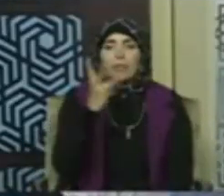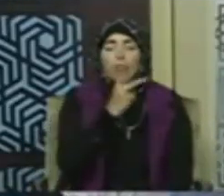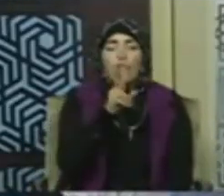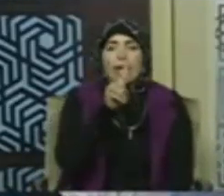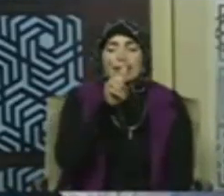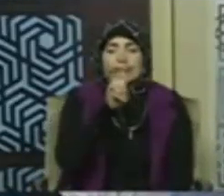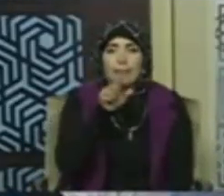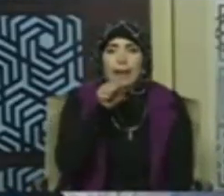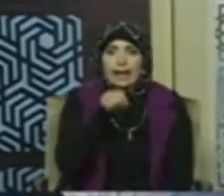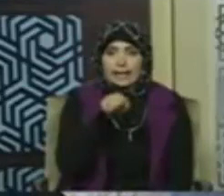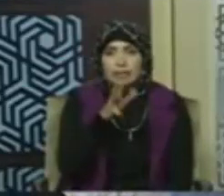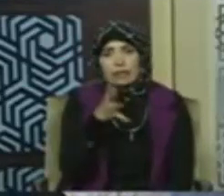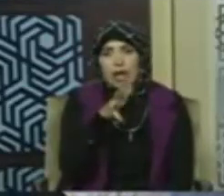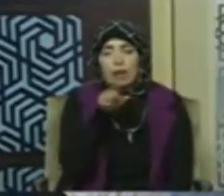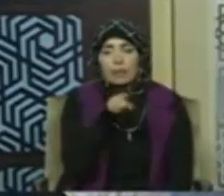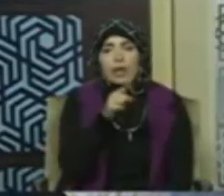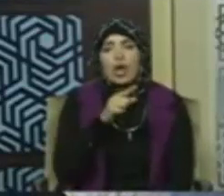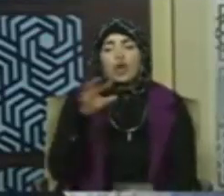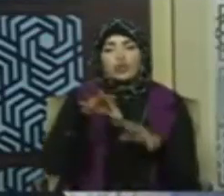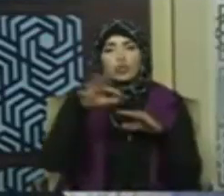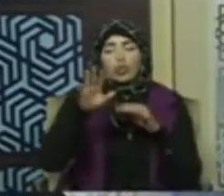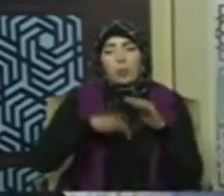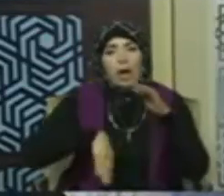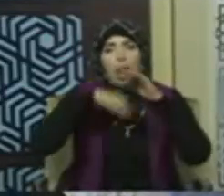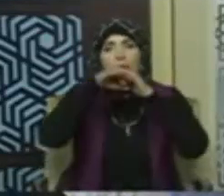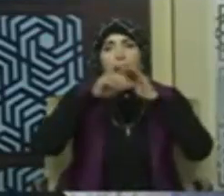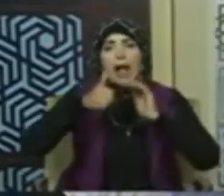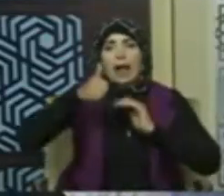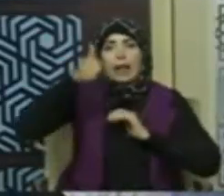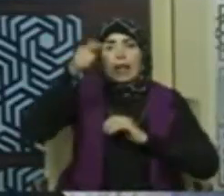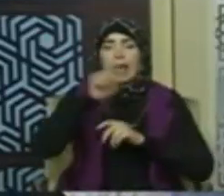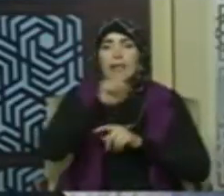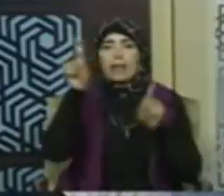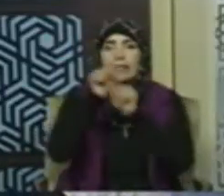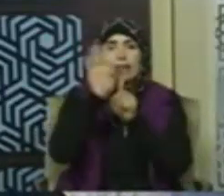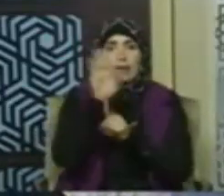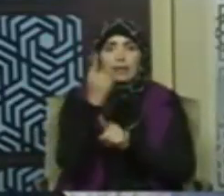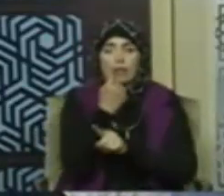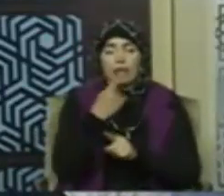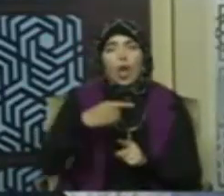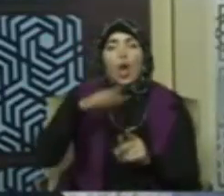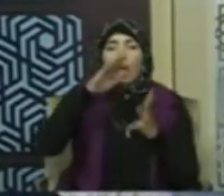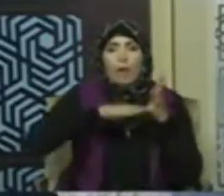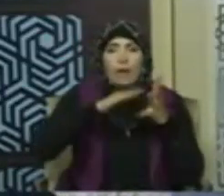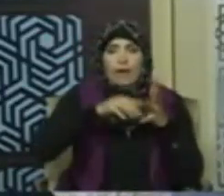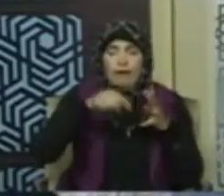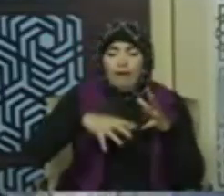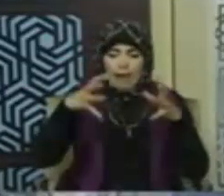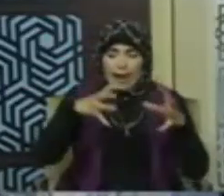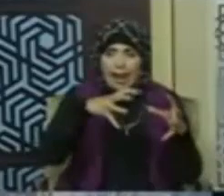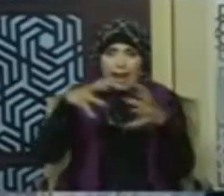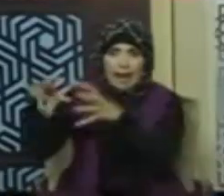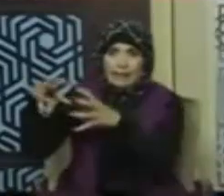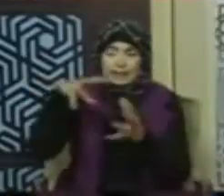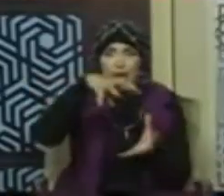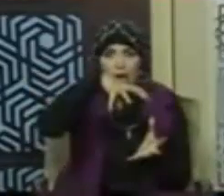74 شعبة، أعلاها لا إله إلا الله، وأدناها إماطة الأذى عن الطريق. التكملة أيضا